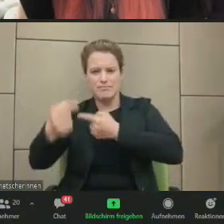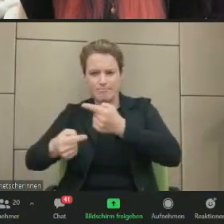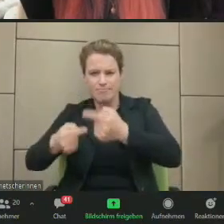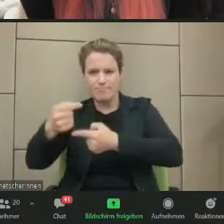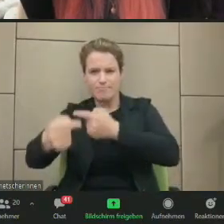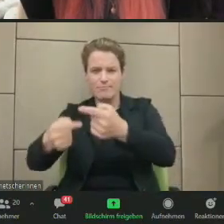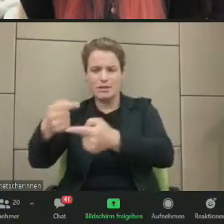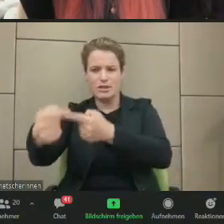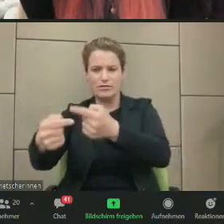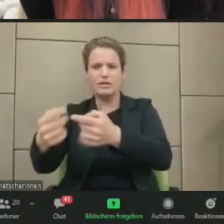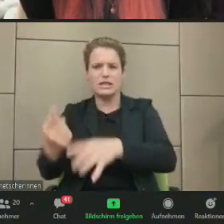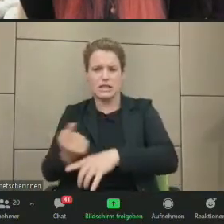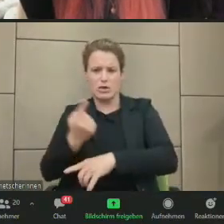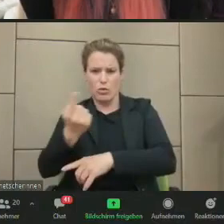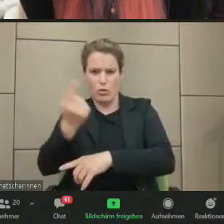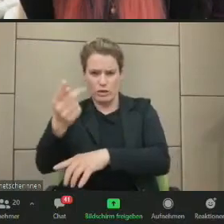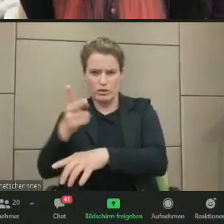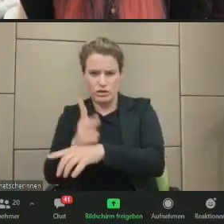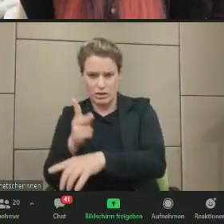Diese chronische